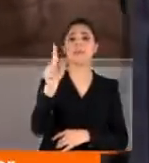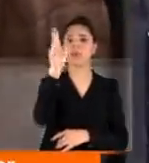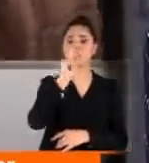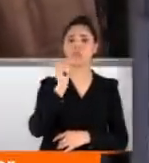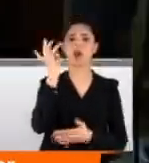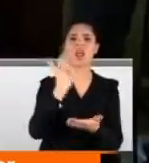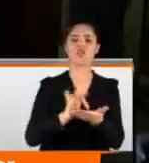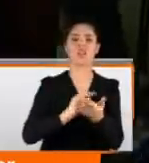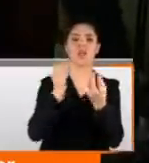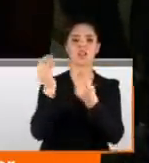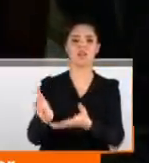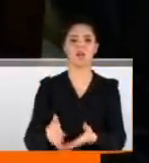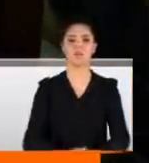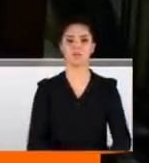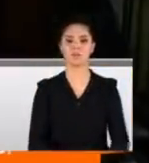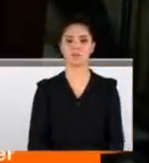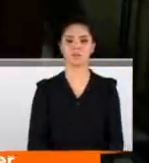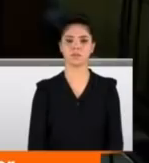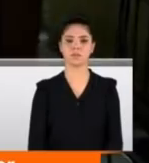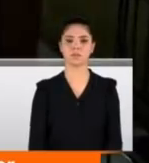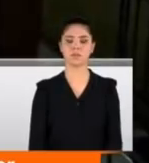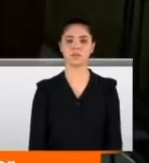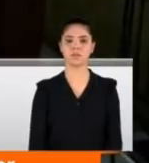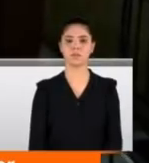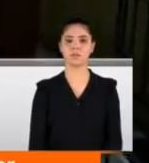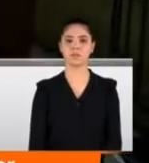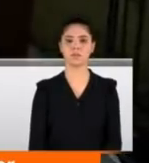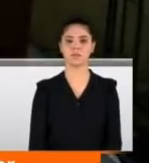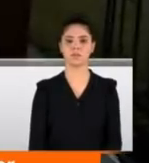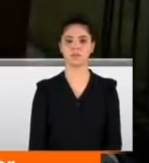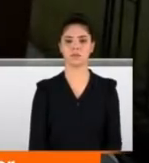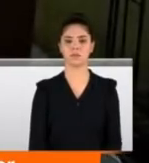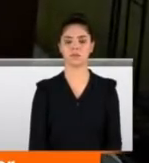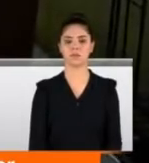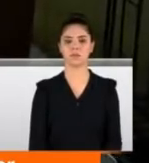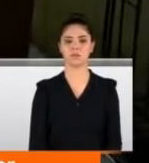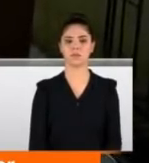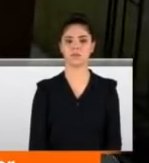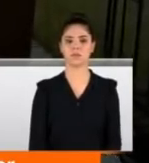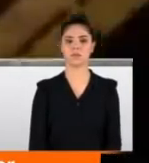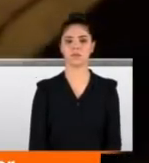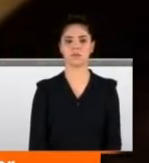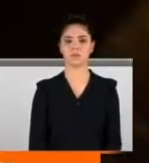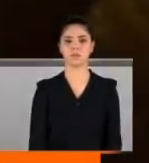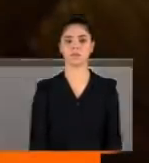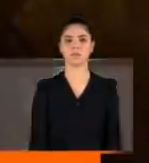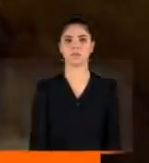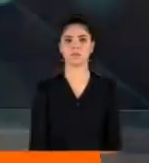cezai işlem uyguladı. Merdiven altı üretimlerden köpek satın almayın. Bu köpekler siz aldığınız için perişanlar.